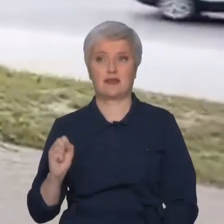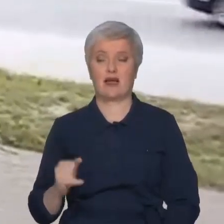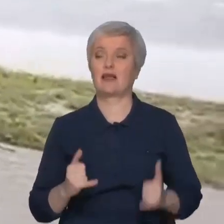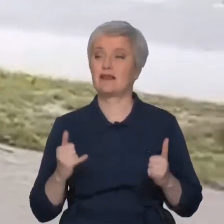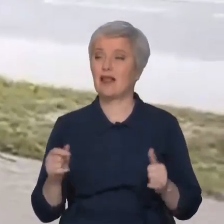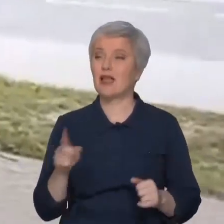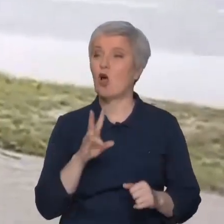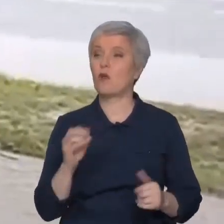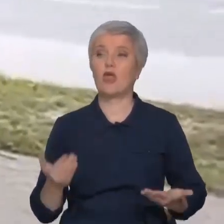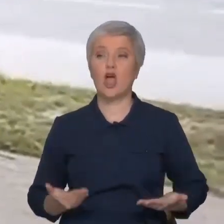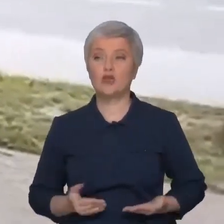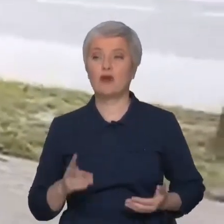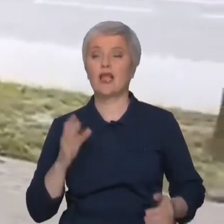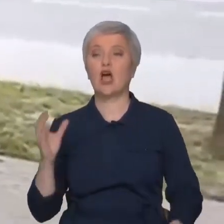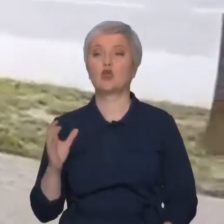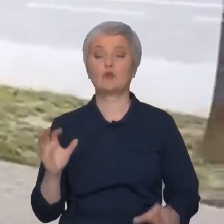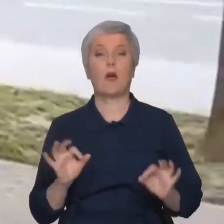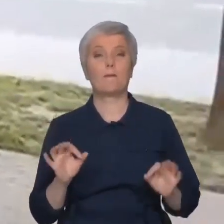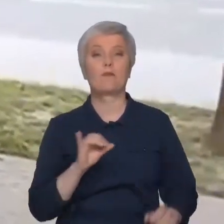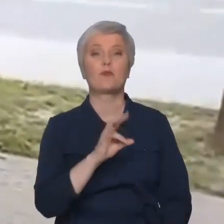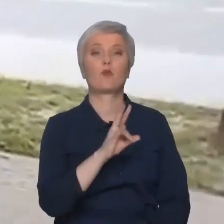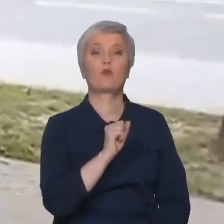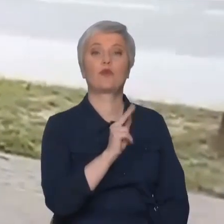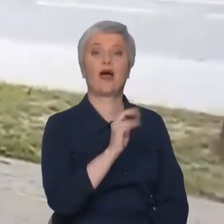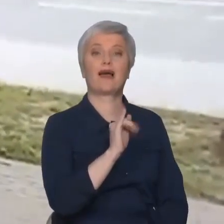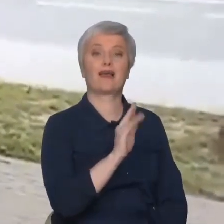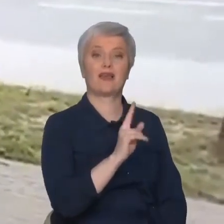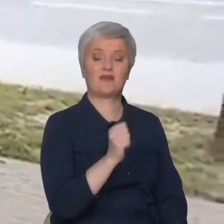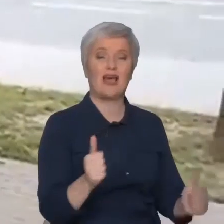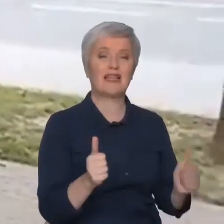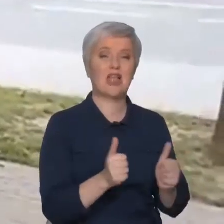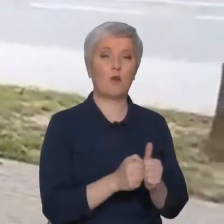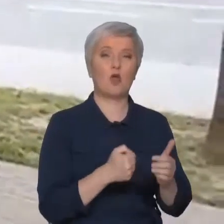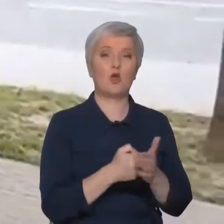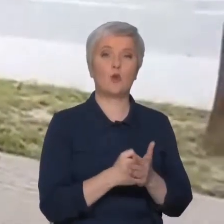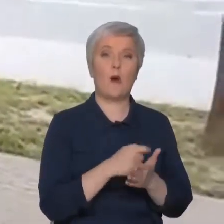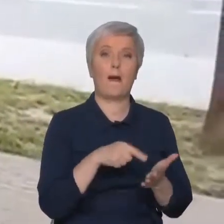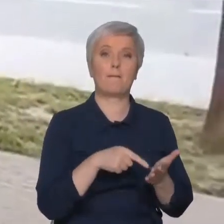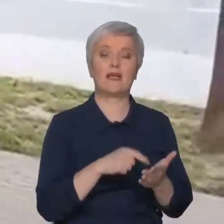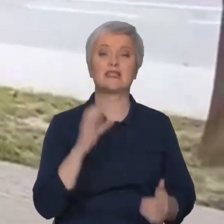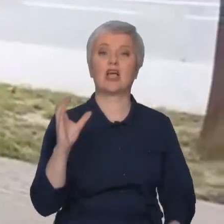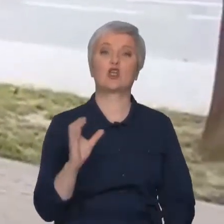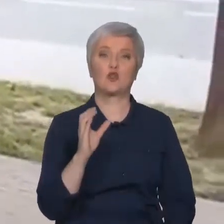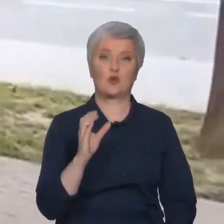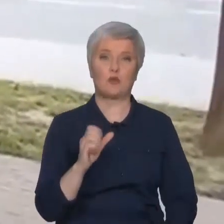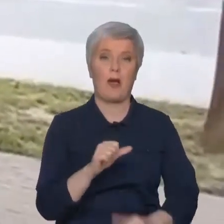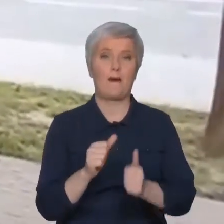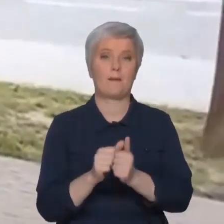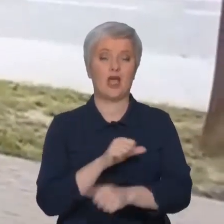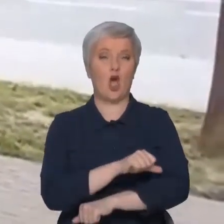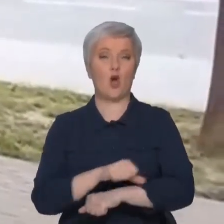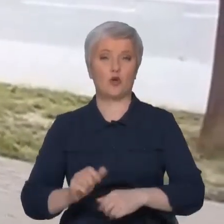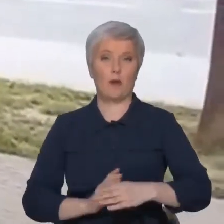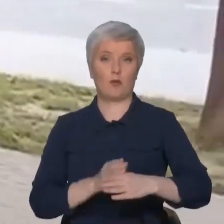Для тих, хто не живе на Сумщині, поясню. Юнаківка – це найближчий до міста Суми прикордонний пункт пропуску. Там в мирний